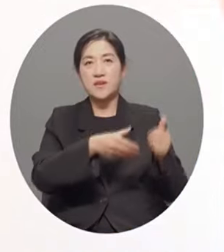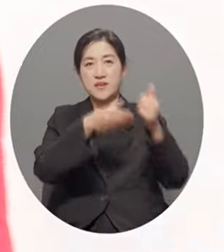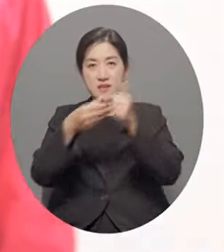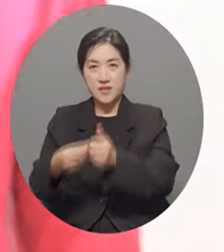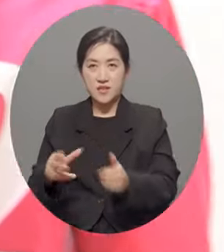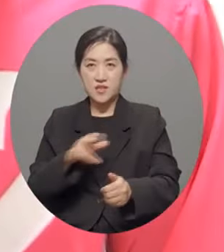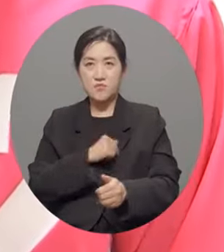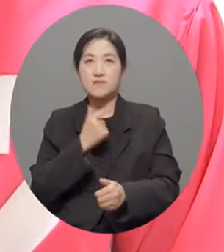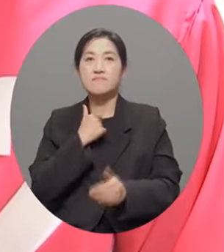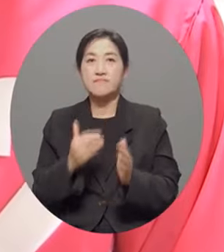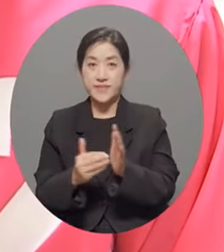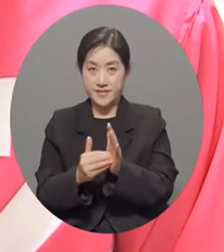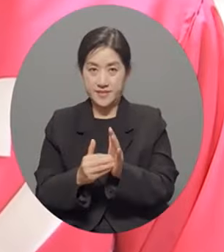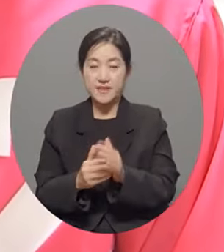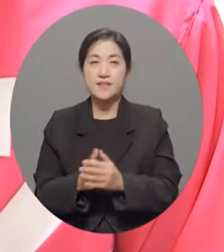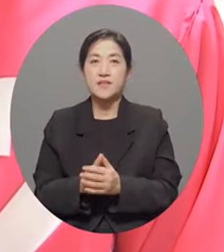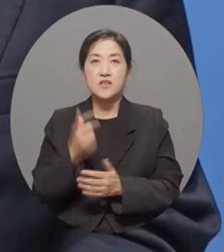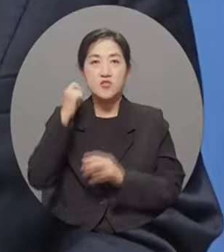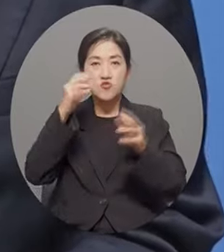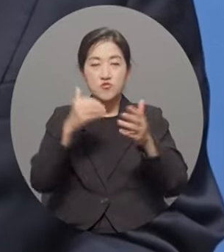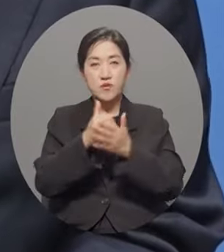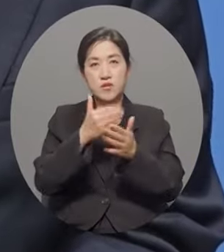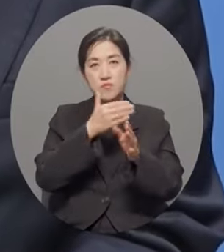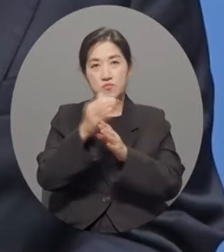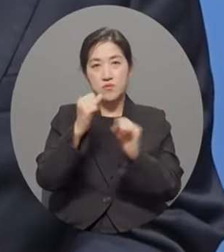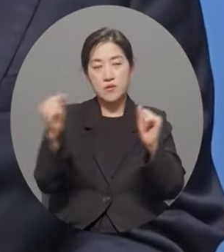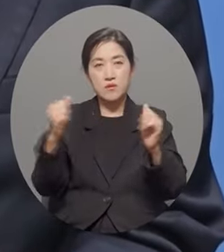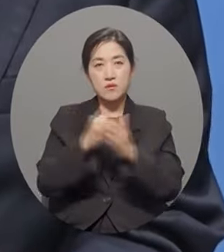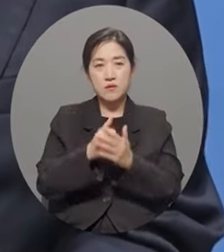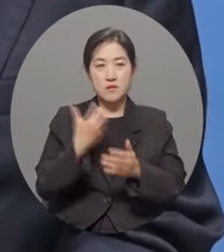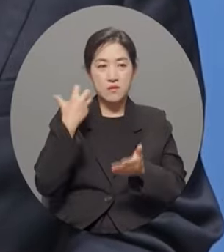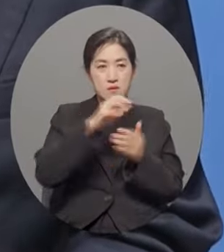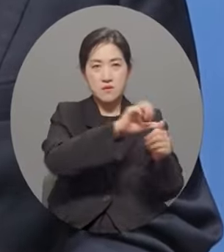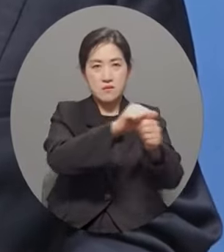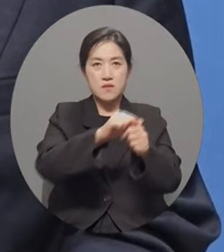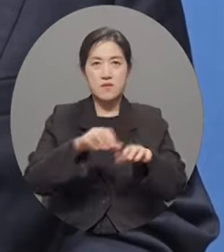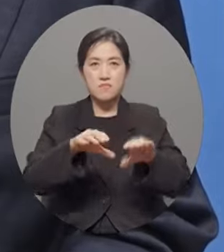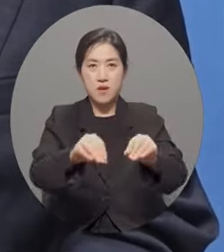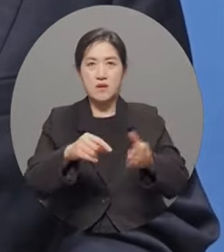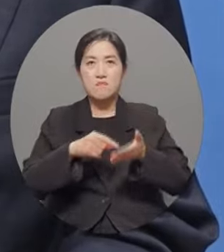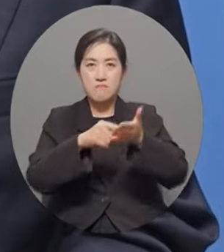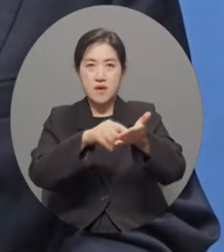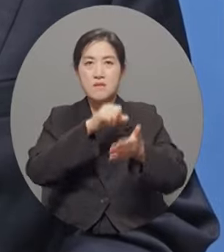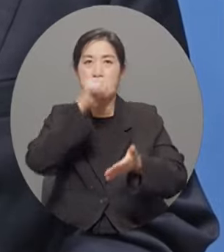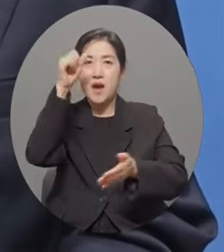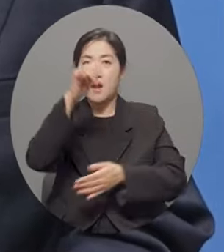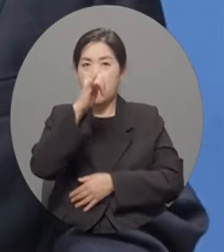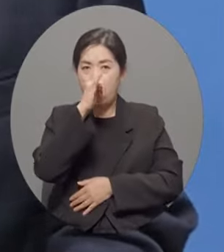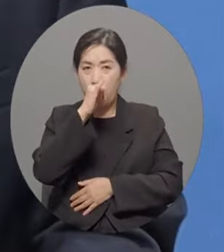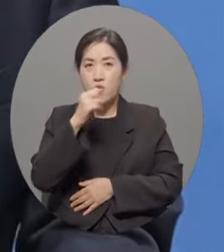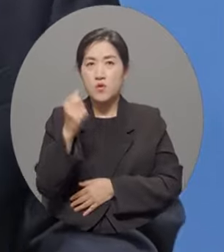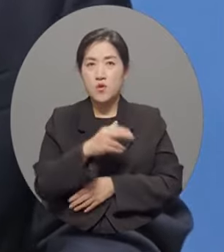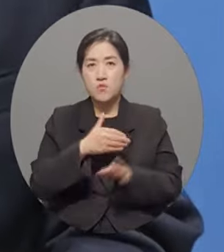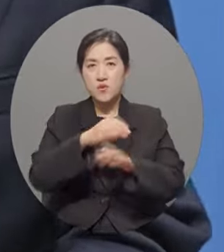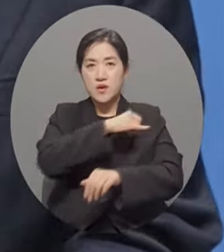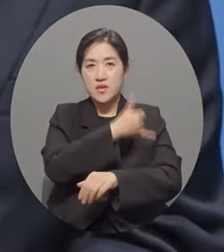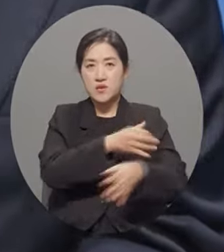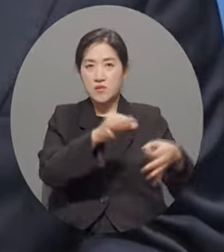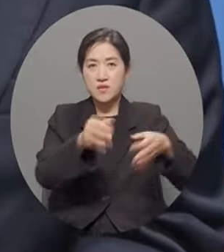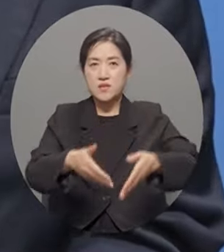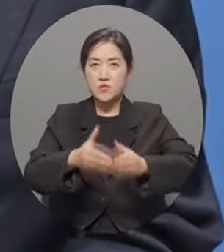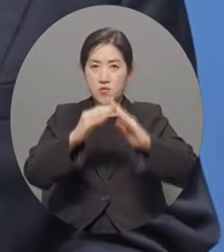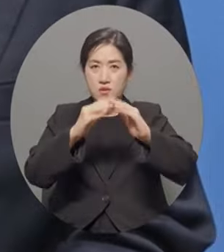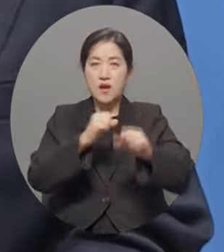의원을 지냈습니다. 중국의 탈북민 강제북송 중단 촉구 결의안을 발의해 통과시켰고 북한 인권재단